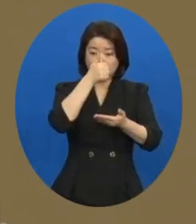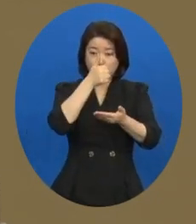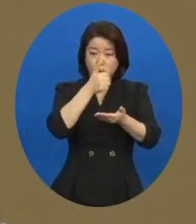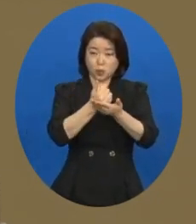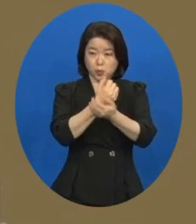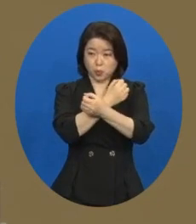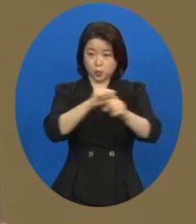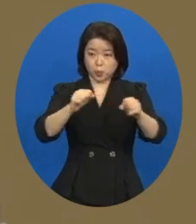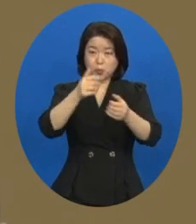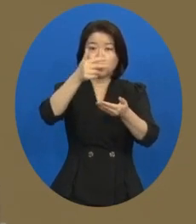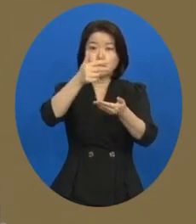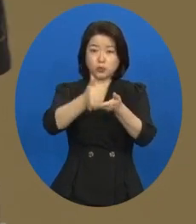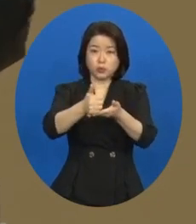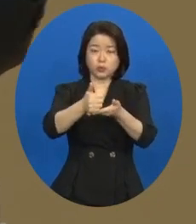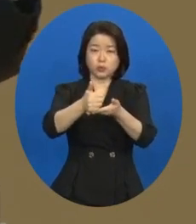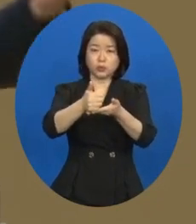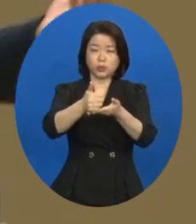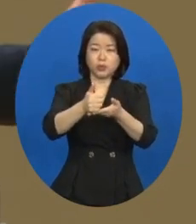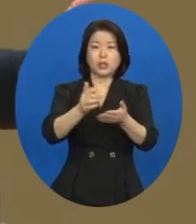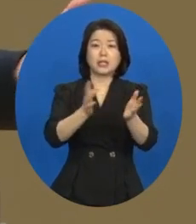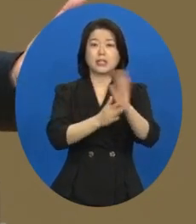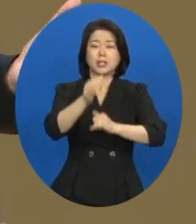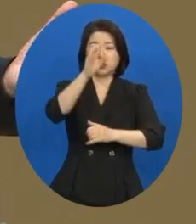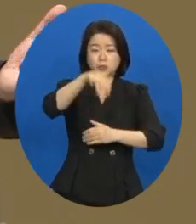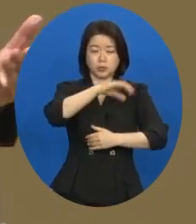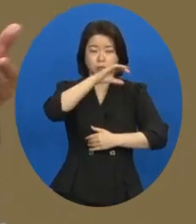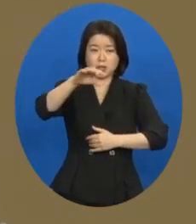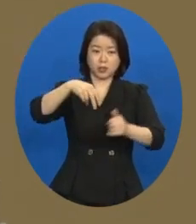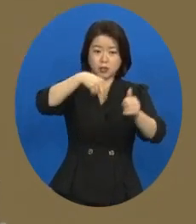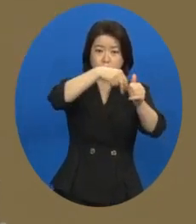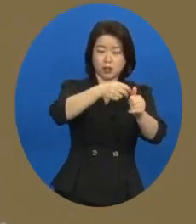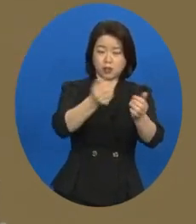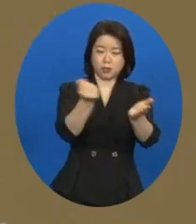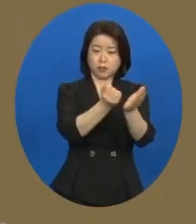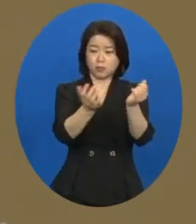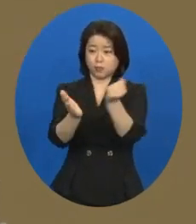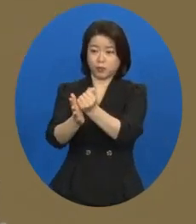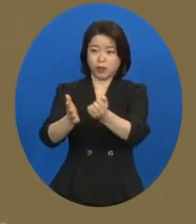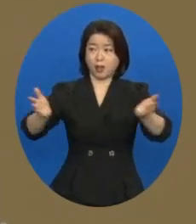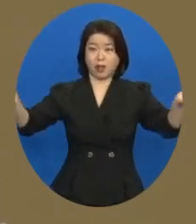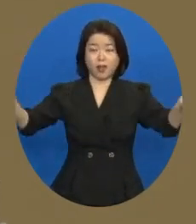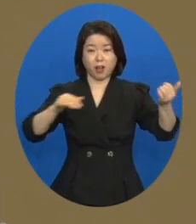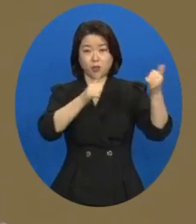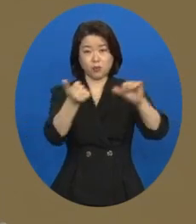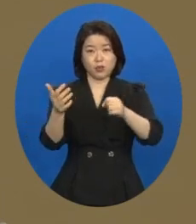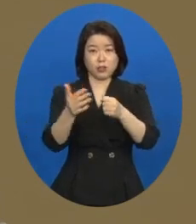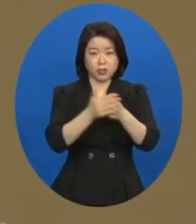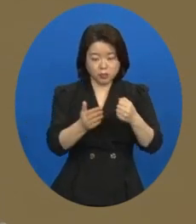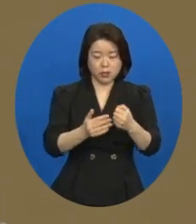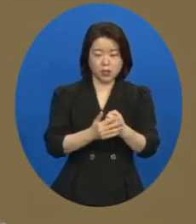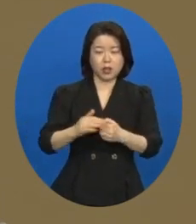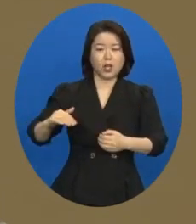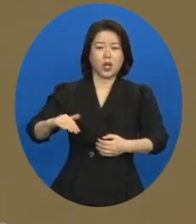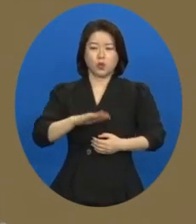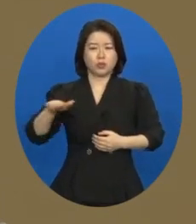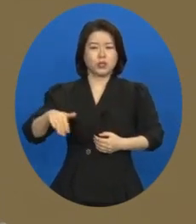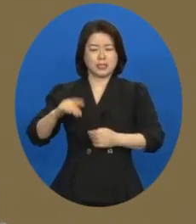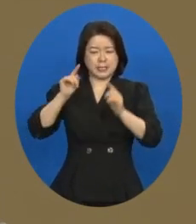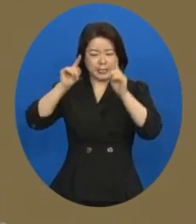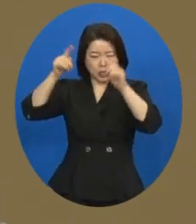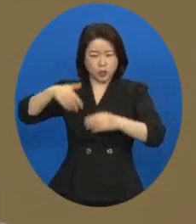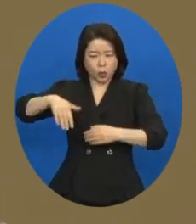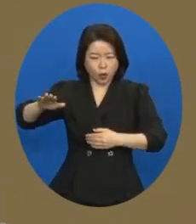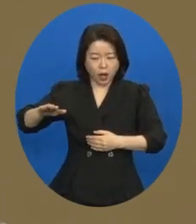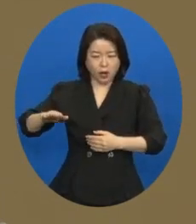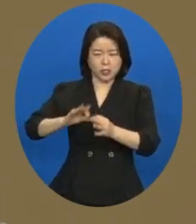속죄주이시죠. 예수님이 십자가에 죽으심으로 지옥에 갈 수밖에 없고 영원히 죽을 수밖에 없는